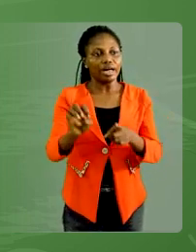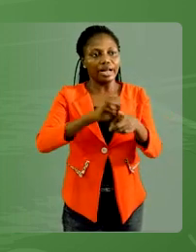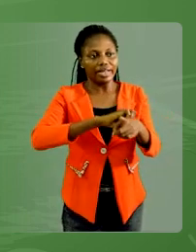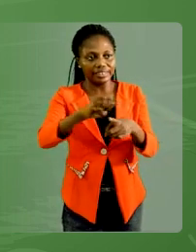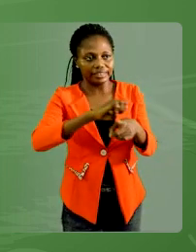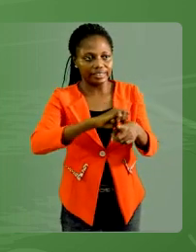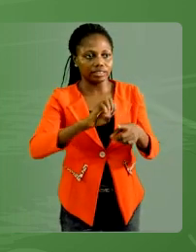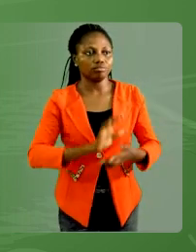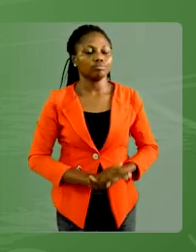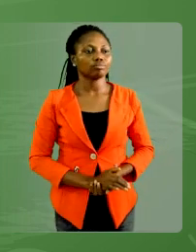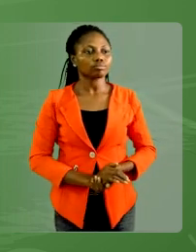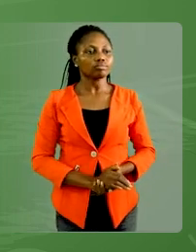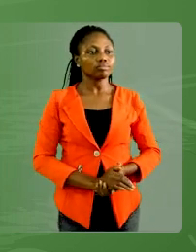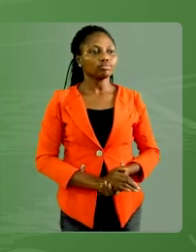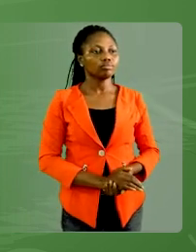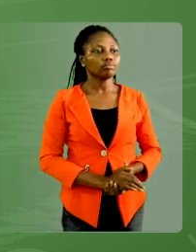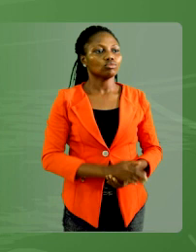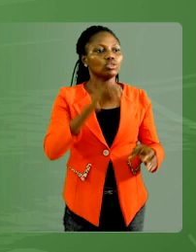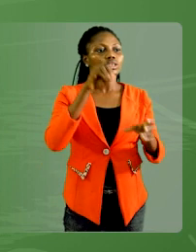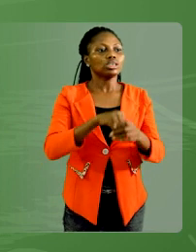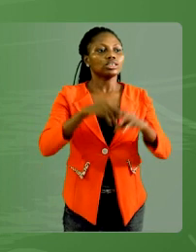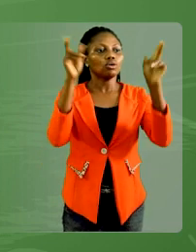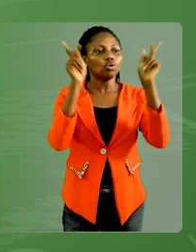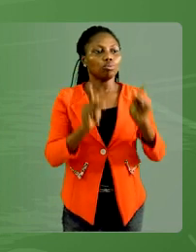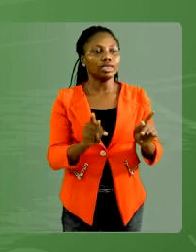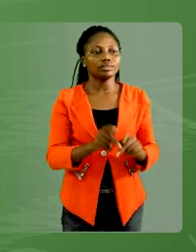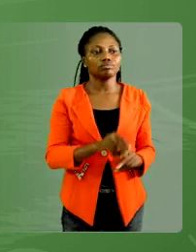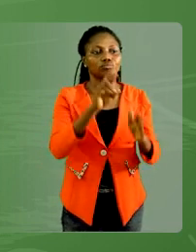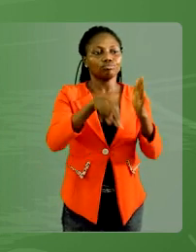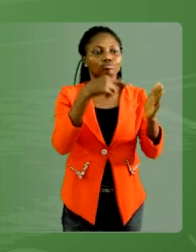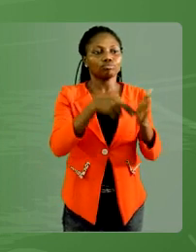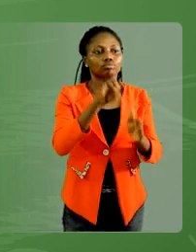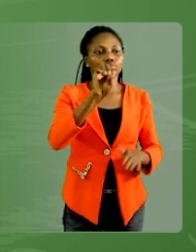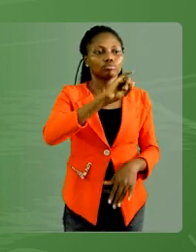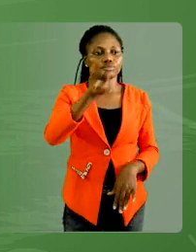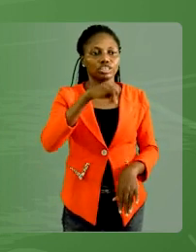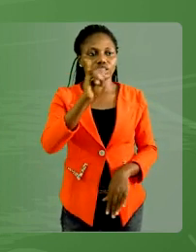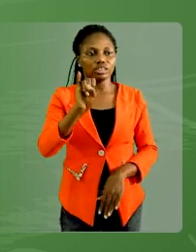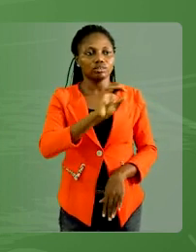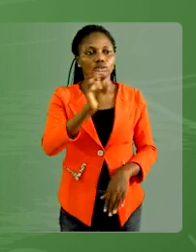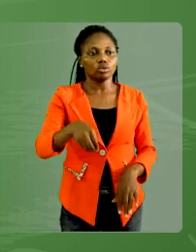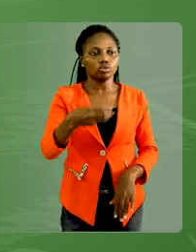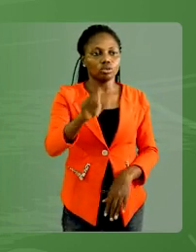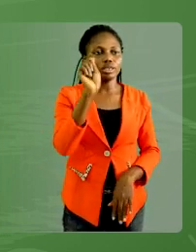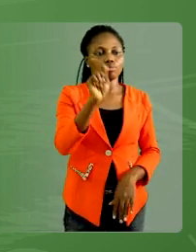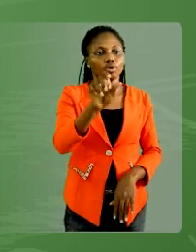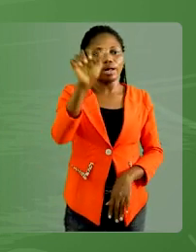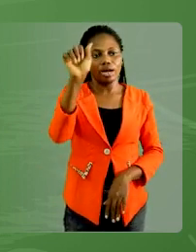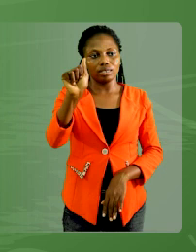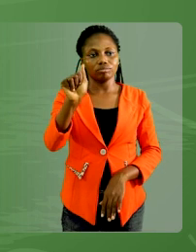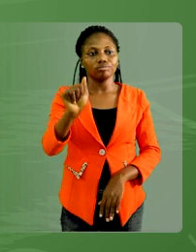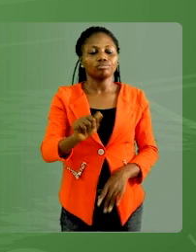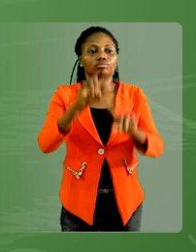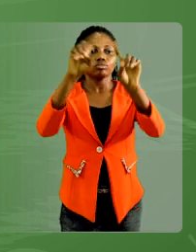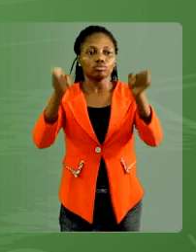Exercice de fixation. Dans le plan muni du repère OIJ, on donne les points A